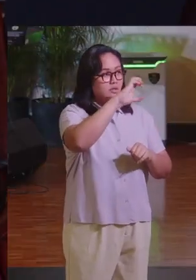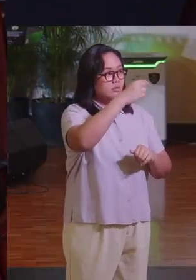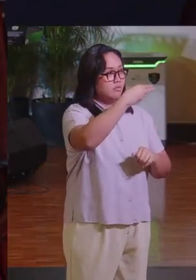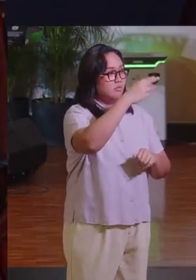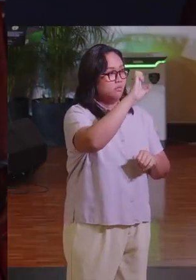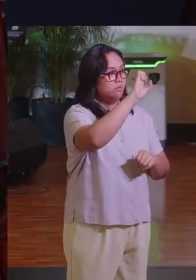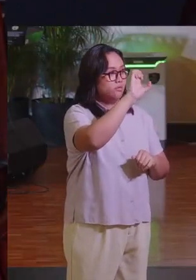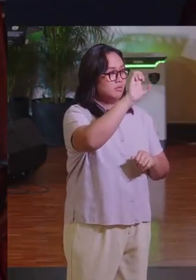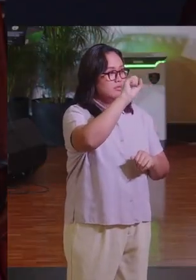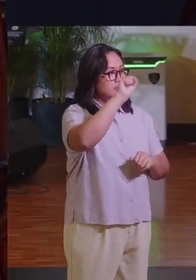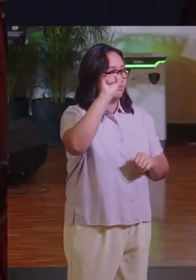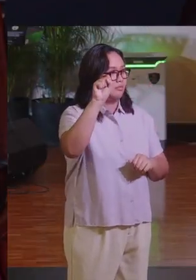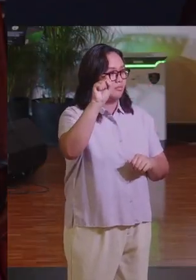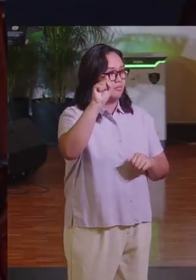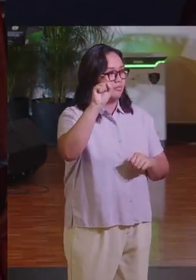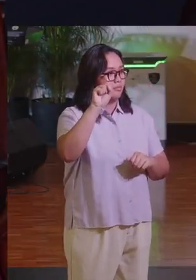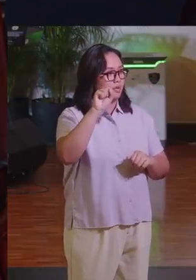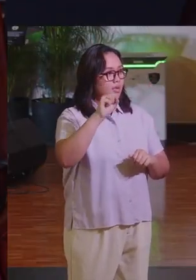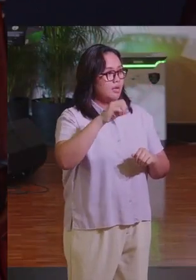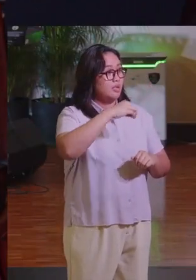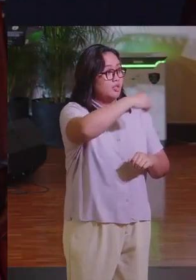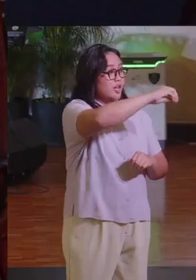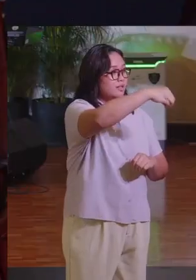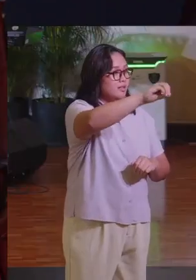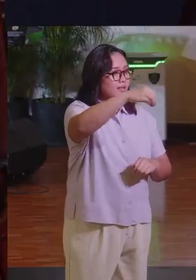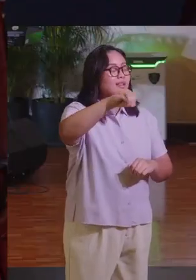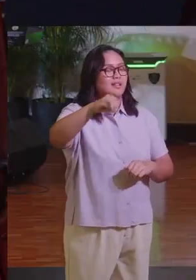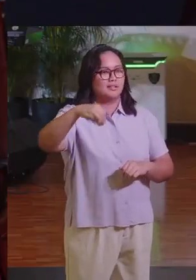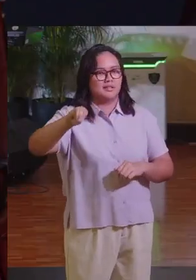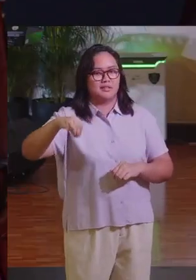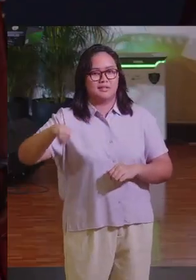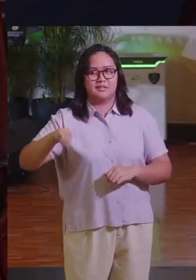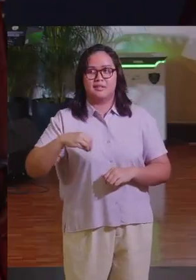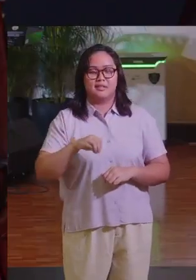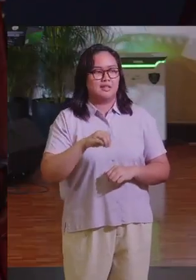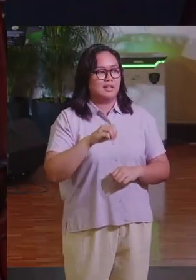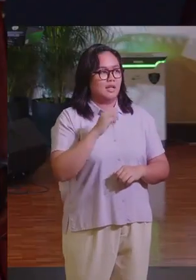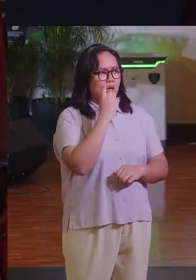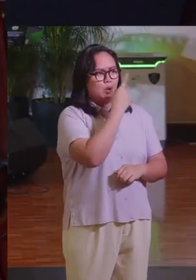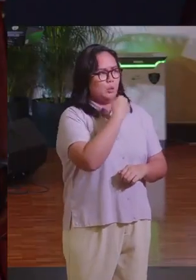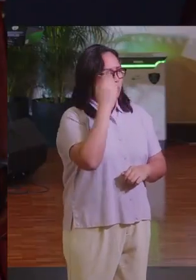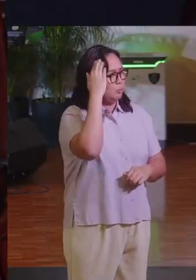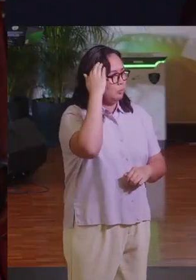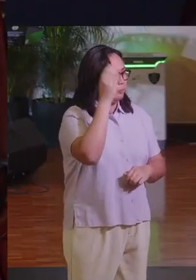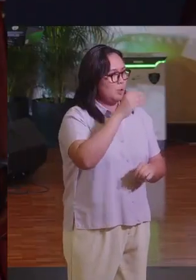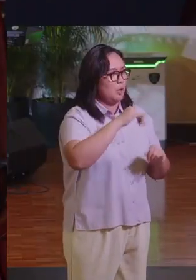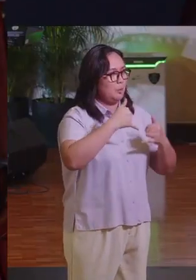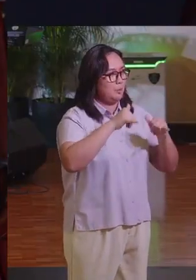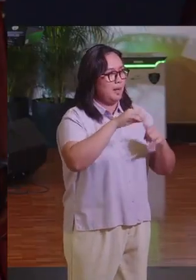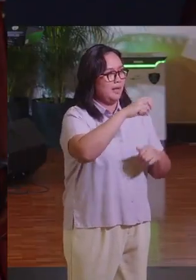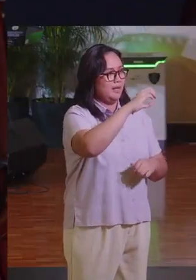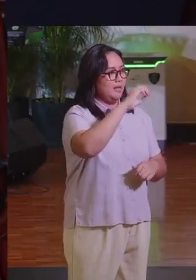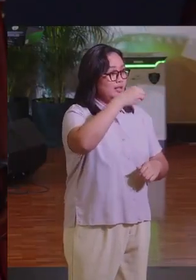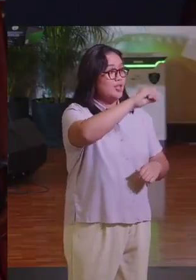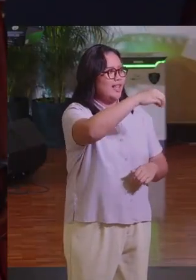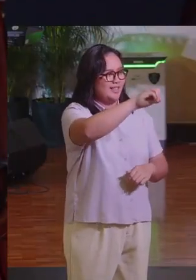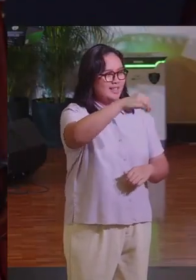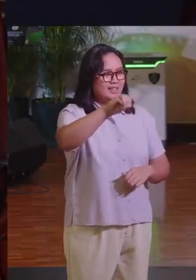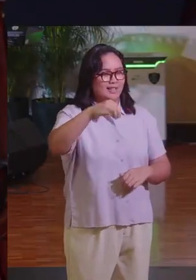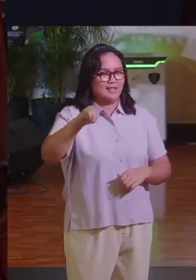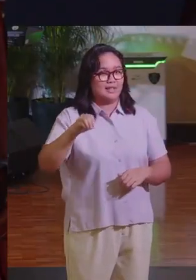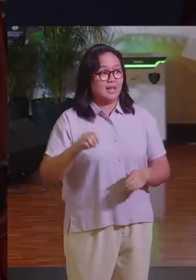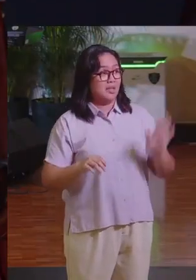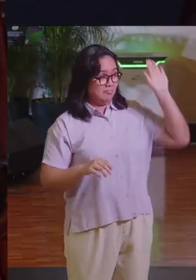Parang hindi ho yung chess burger, iba po yung chess, yung larong boards, no? Board game. Meron po, pakitaas ang